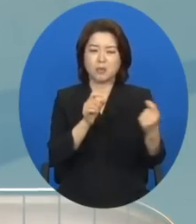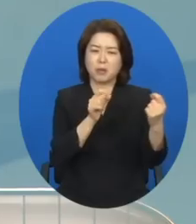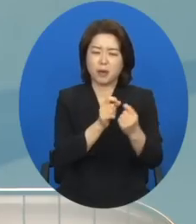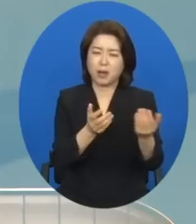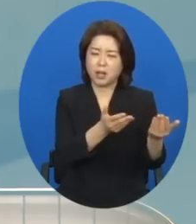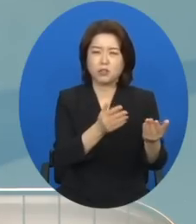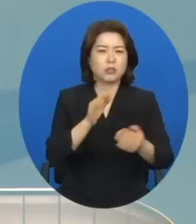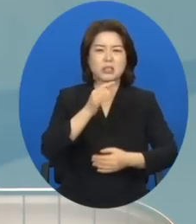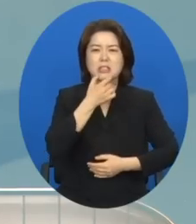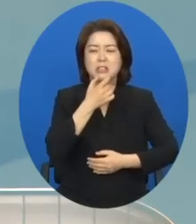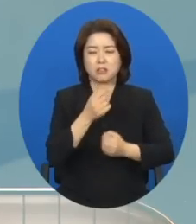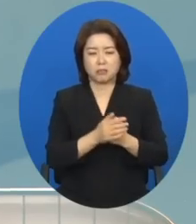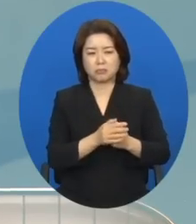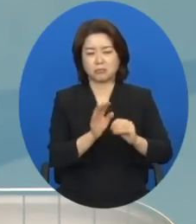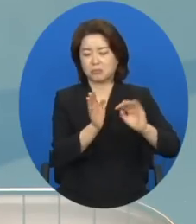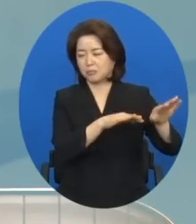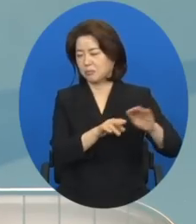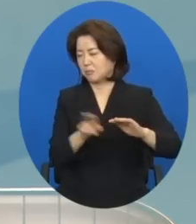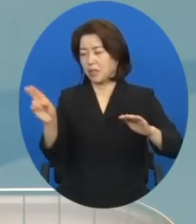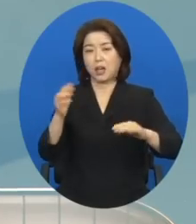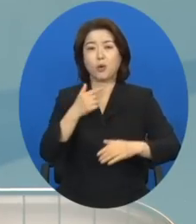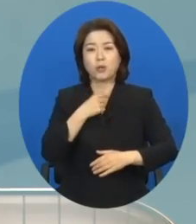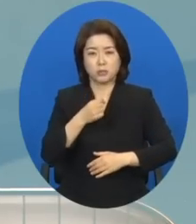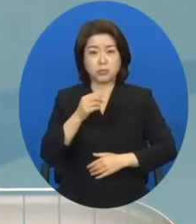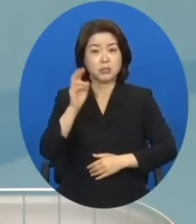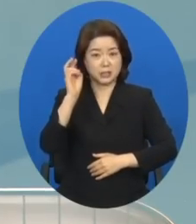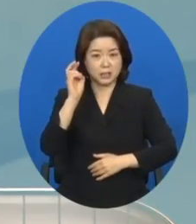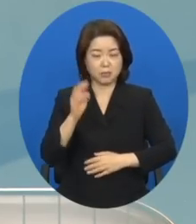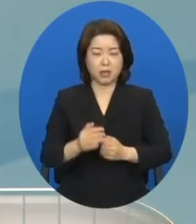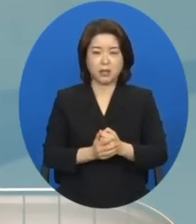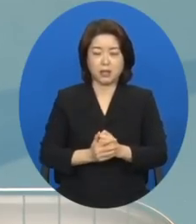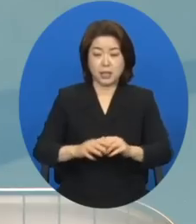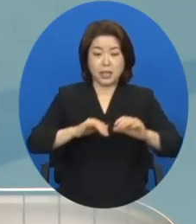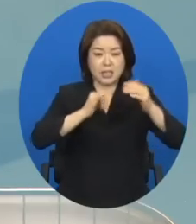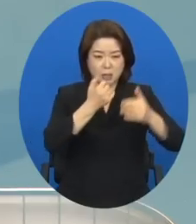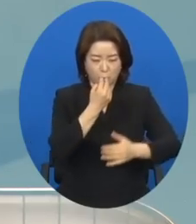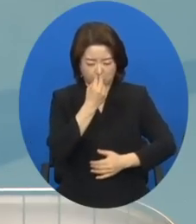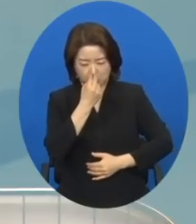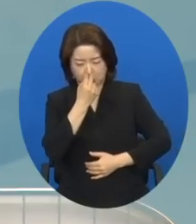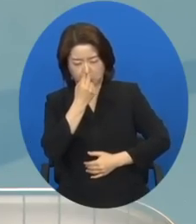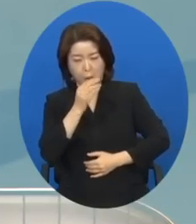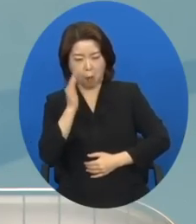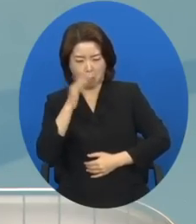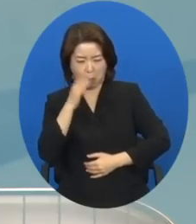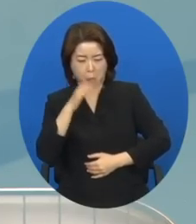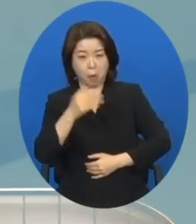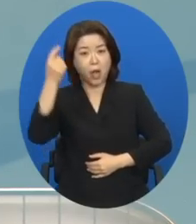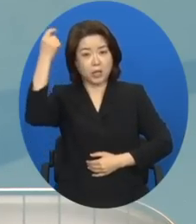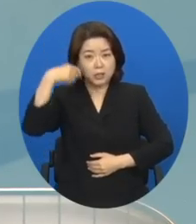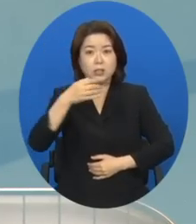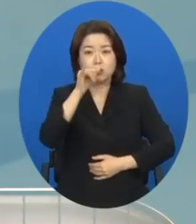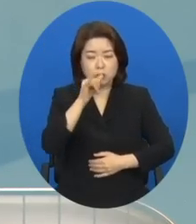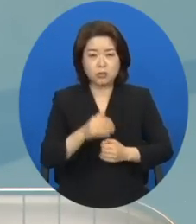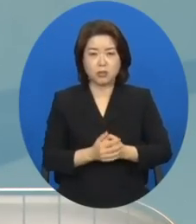있고요, 또한 피하고 싶을 때가 있을 겁니다. 세상 냄새가 나고 코를 찌를 악취를 느낄 수도 있어요.